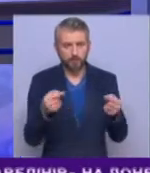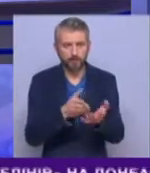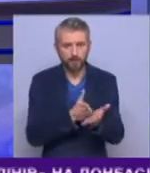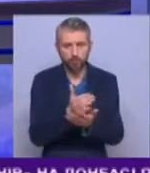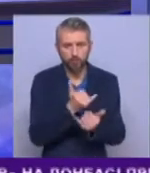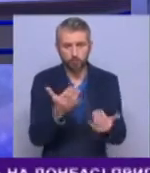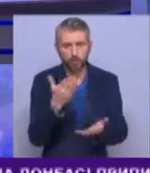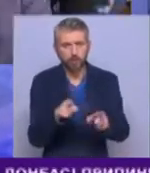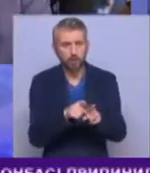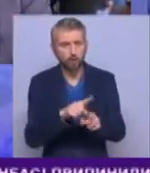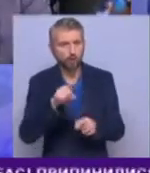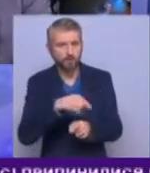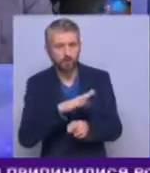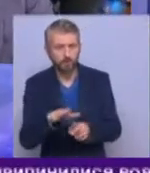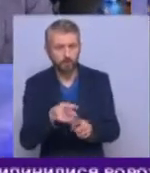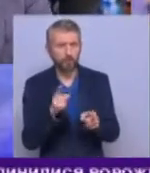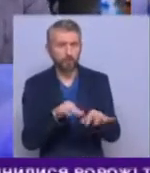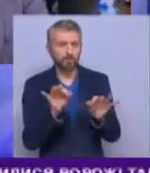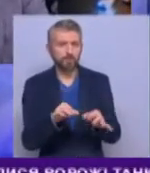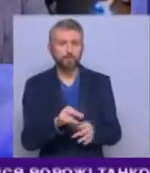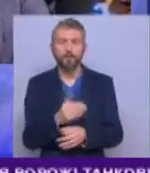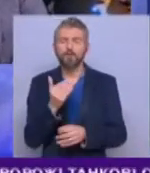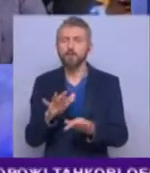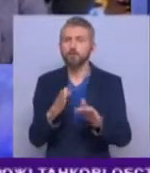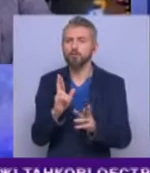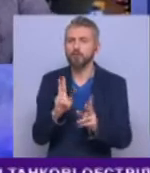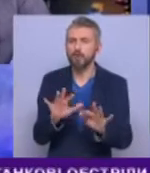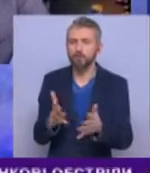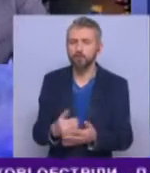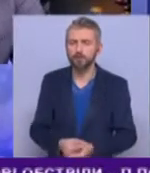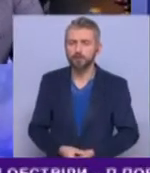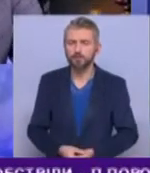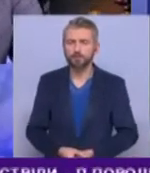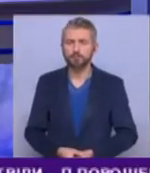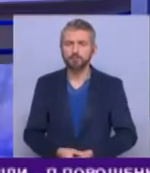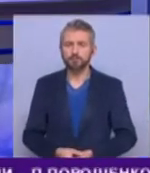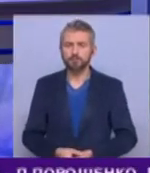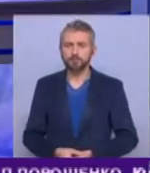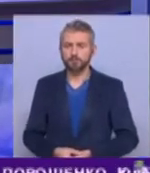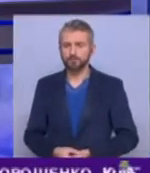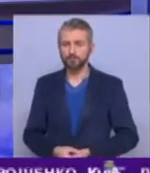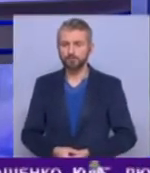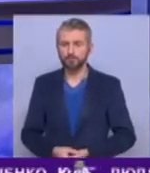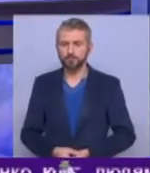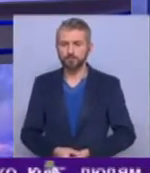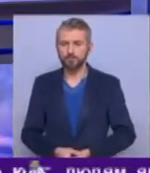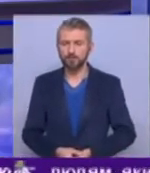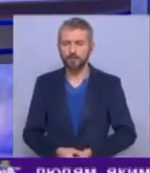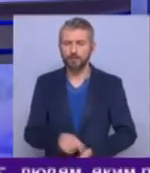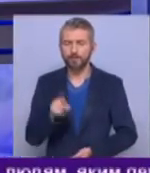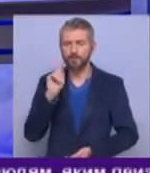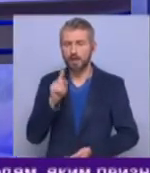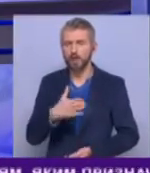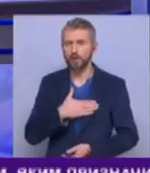послуг. Якщо такого не вимагається, тоді, звичайно, потрібно звертатися. А от як в вашому випадку це все відбувається? Конкретна ситуація. Ви знаєте, в